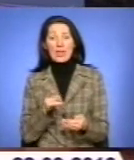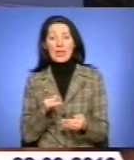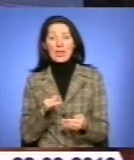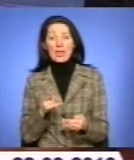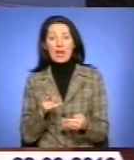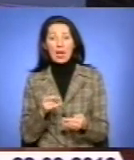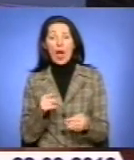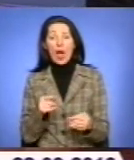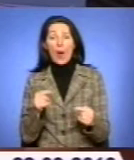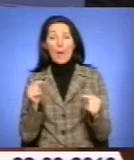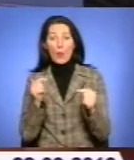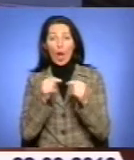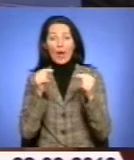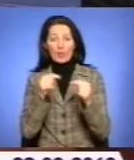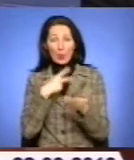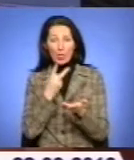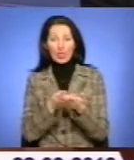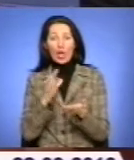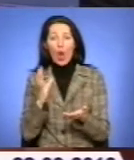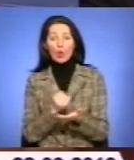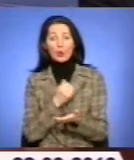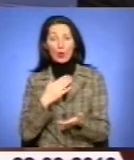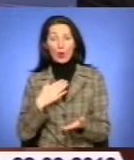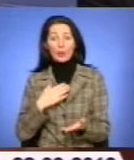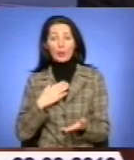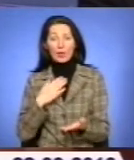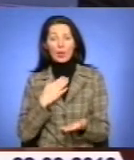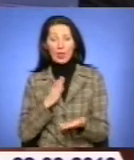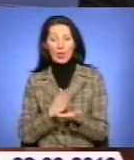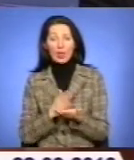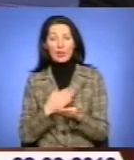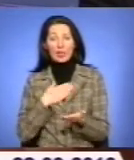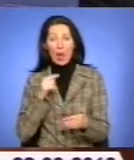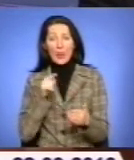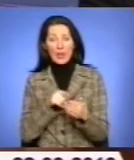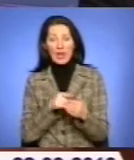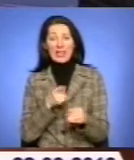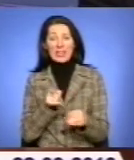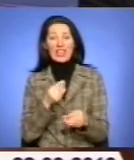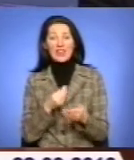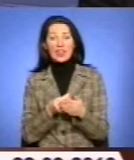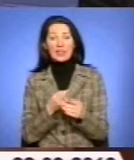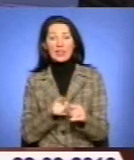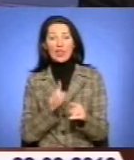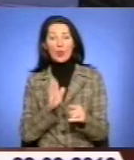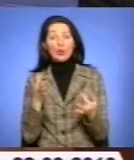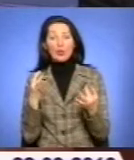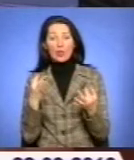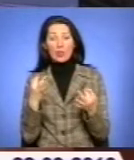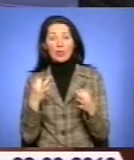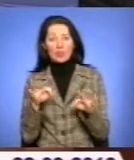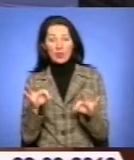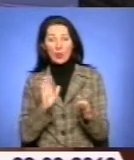програм, виставили собі за мету. Ті фінанси, які вивільняються, будуть направлені